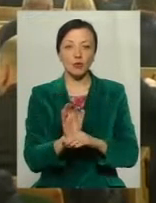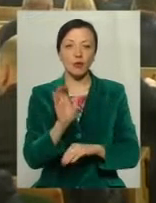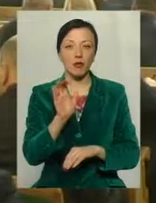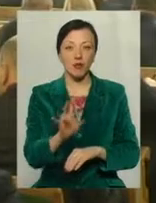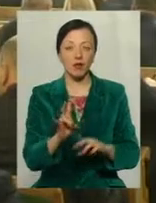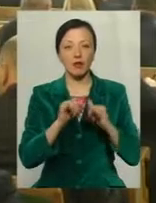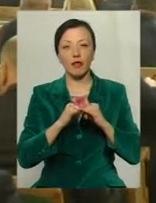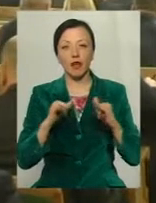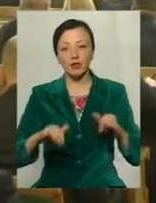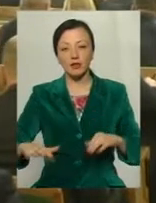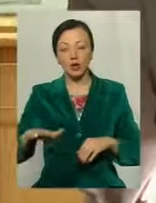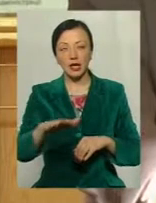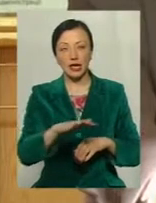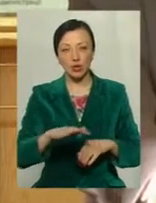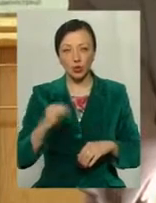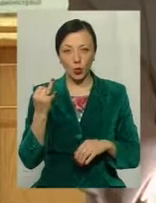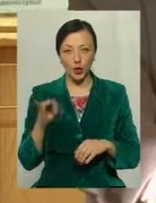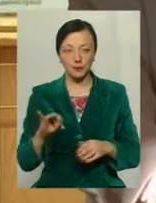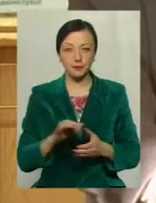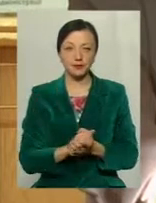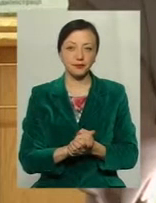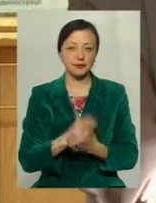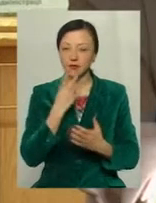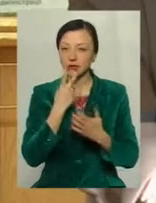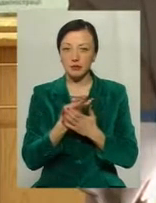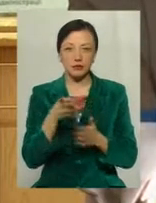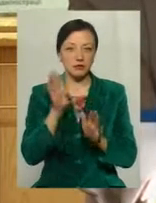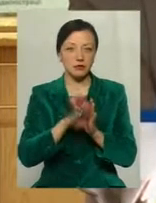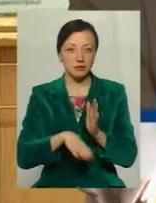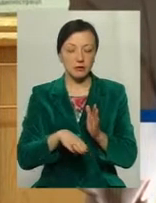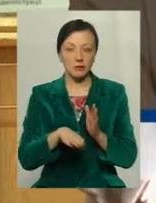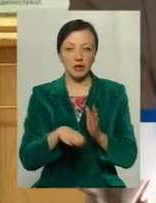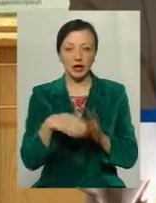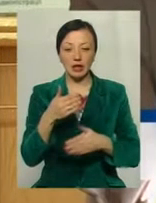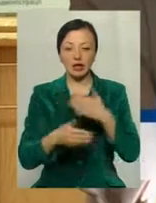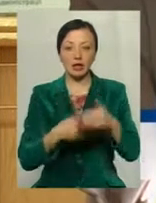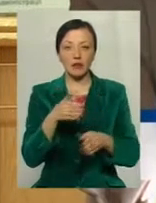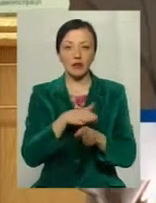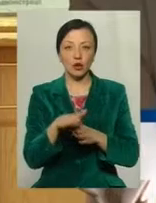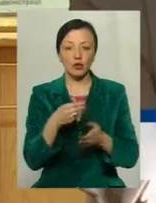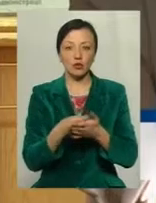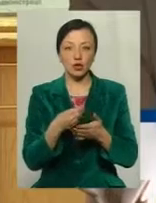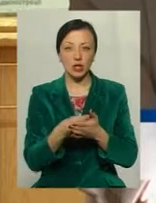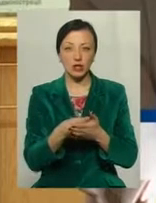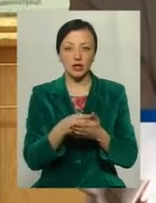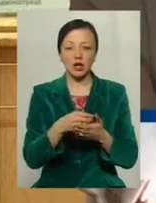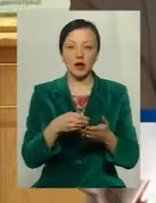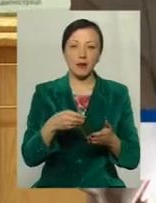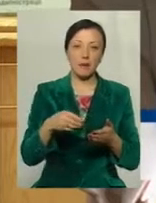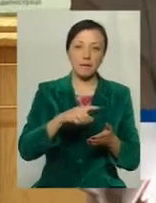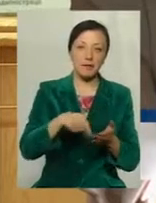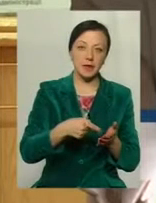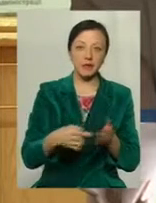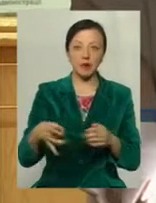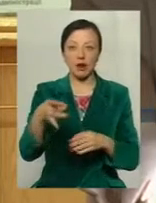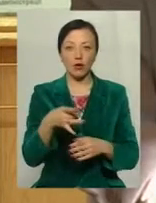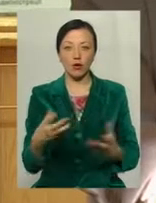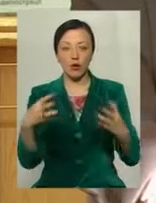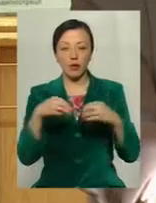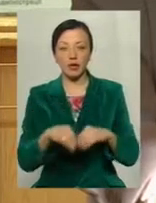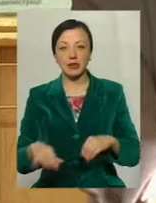для покращення якості життя громад за рахунок власних коштів, цього року з обласної казни